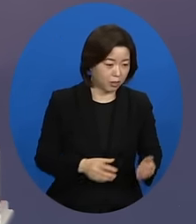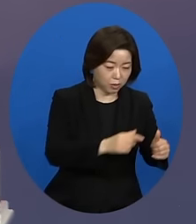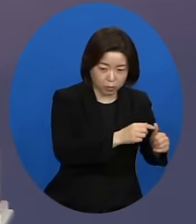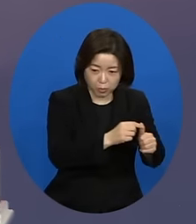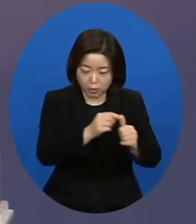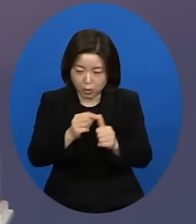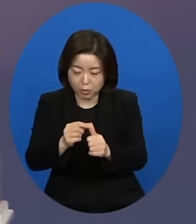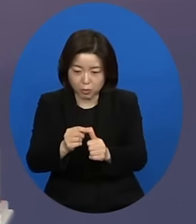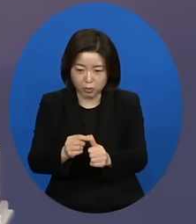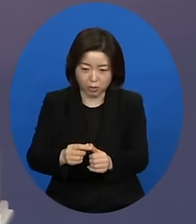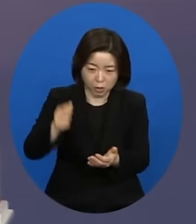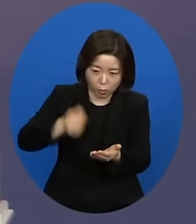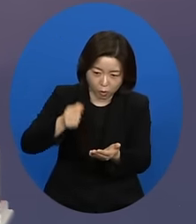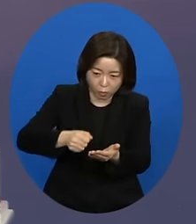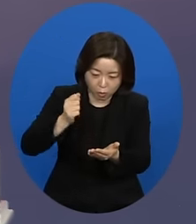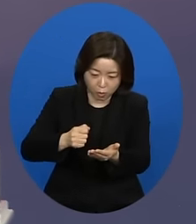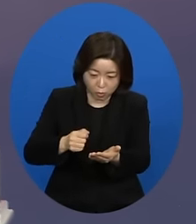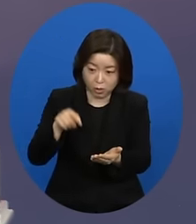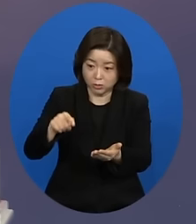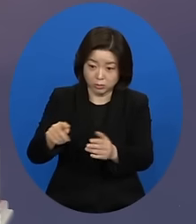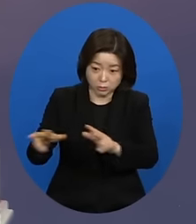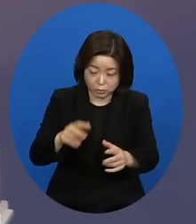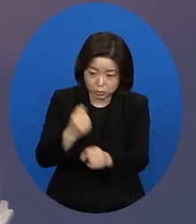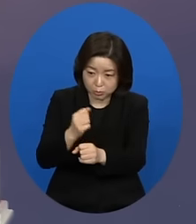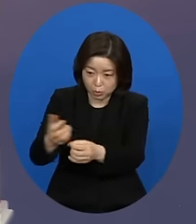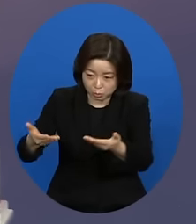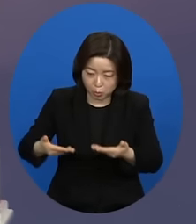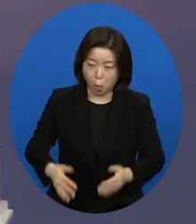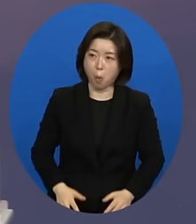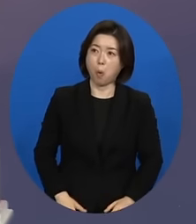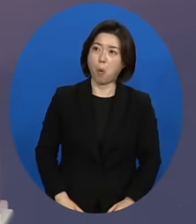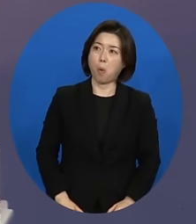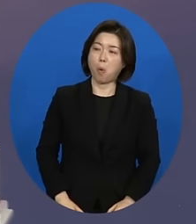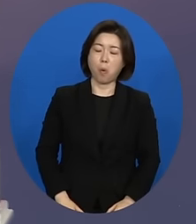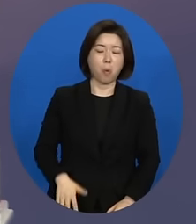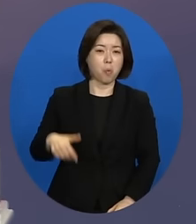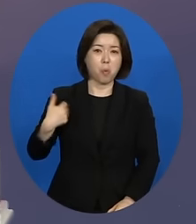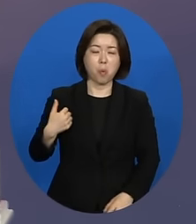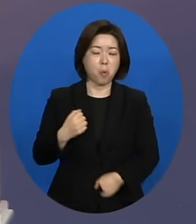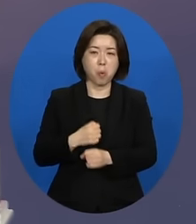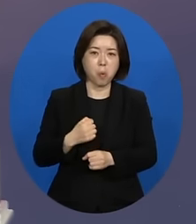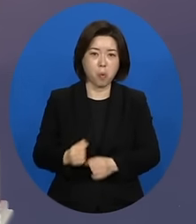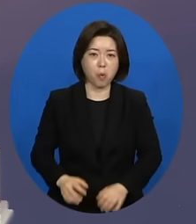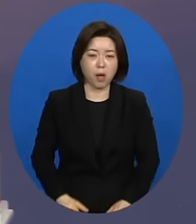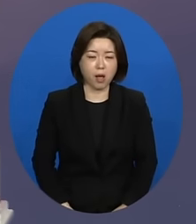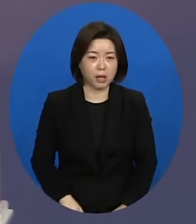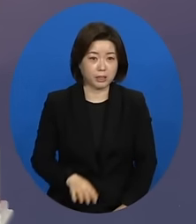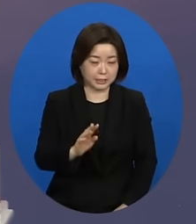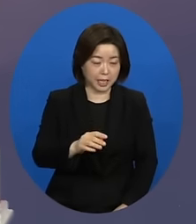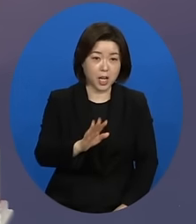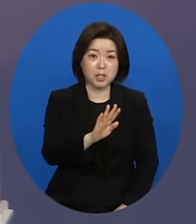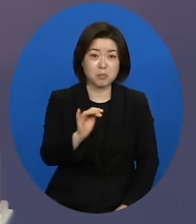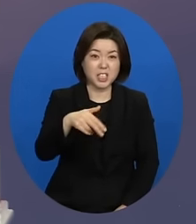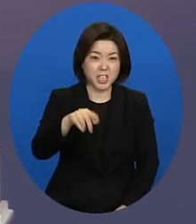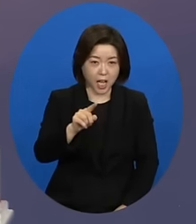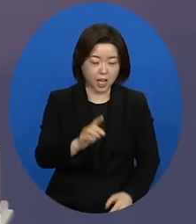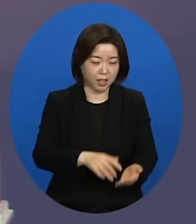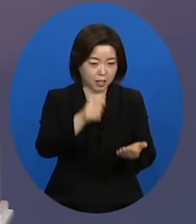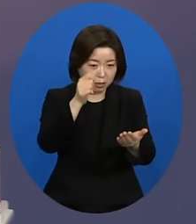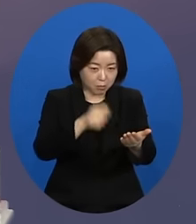여권. 어떻게 된 일인지 모르죠. 비자 받으러 가자. 비자 받으러